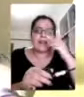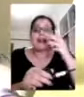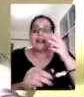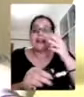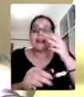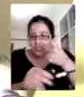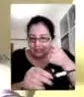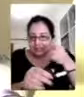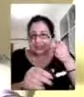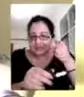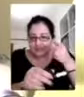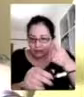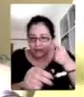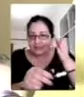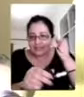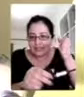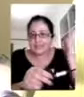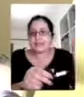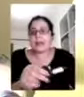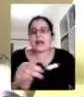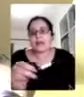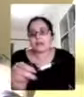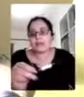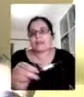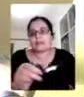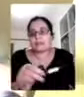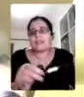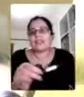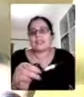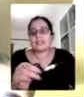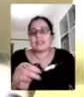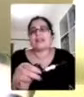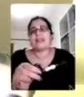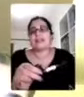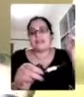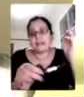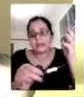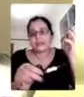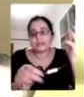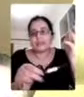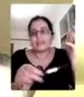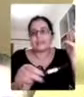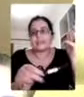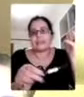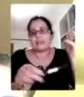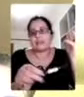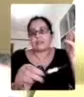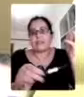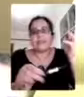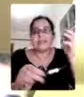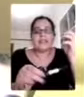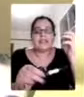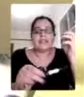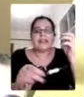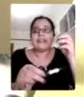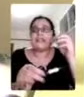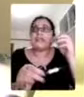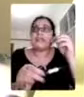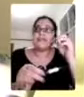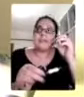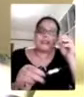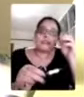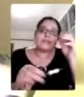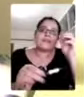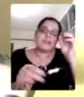yani. Evet, Şadan Bey'in şu anda yazdığı gibi Avrupa'da tütün Kâbesi Almanya. Ben de sonuna kadar katılıyorum. Zengin Yani